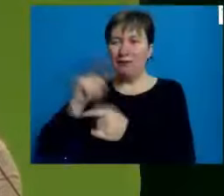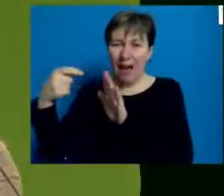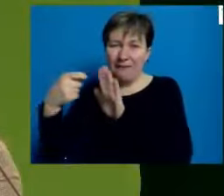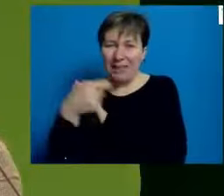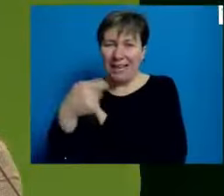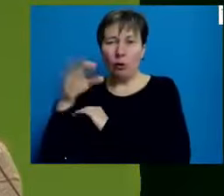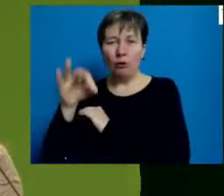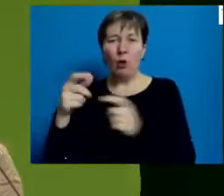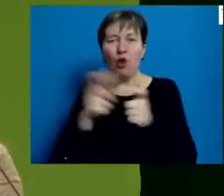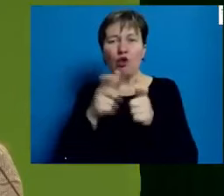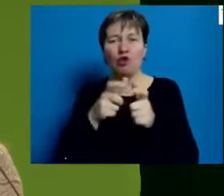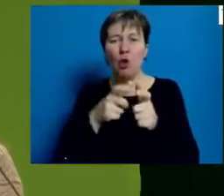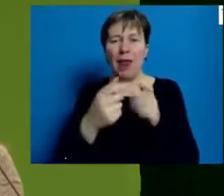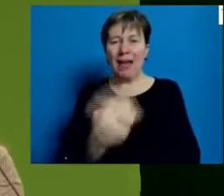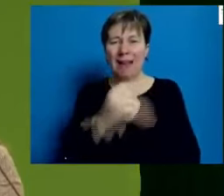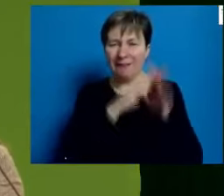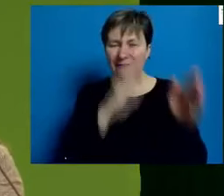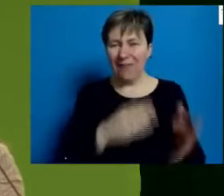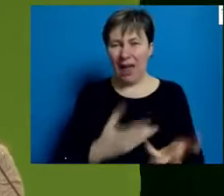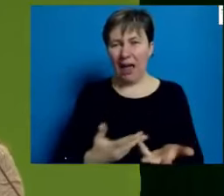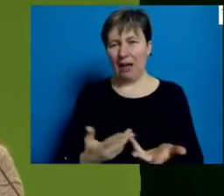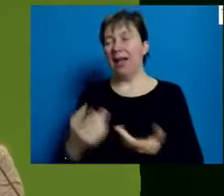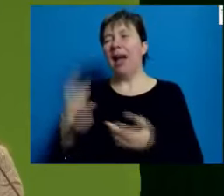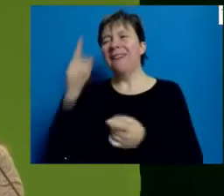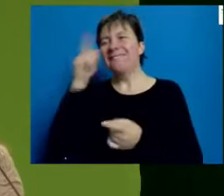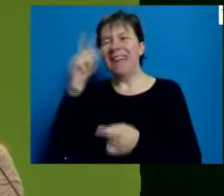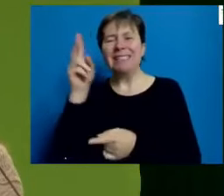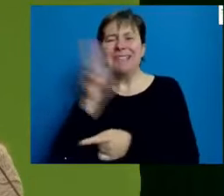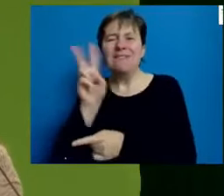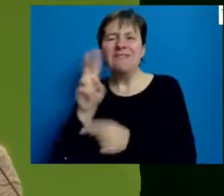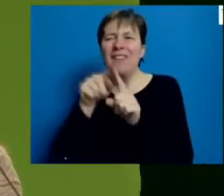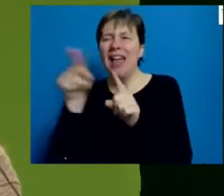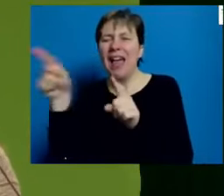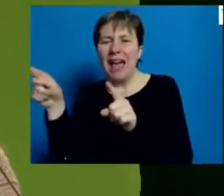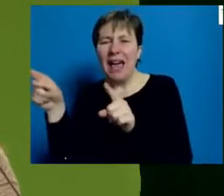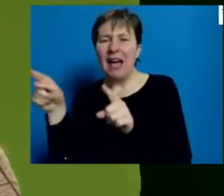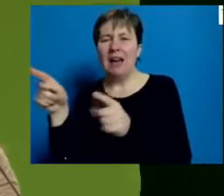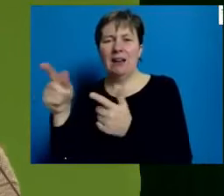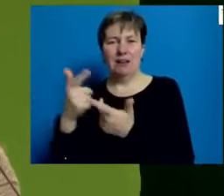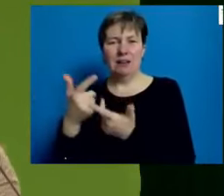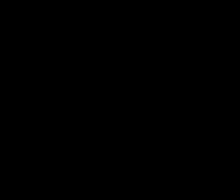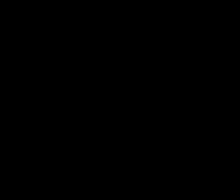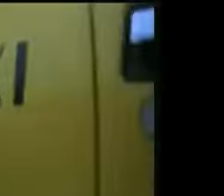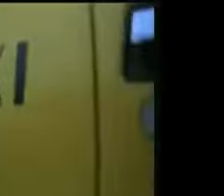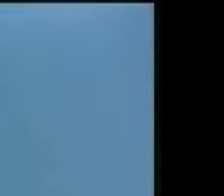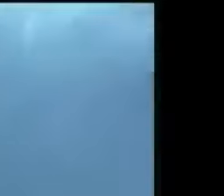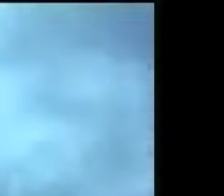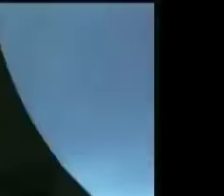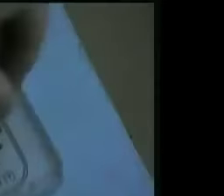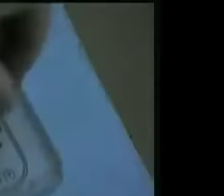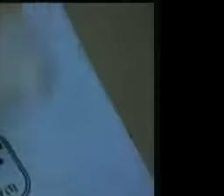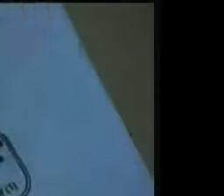Bei dem Klima ist es herzlich egal, wer es zerstört. Den Klima interessiert es nicht, wer gerade dafür verantwortlich ist.